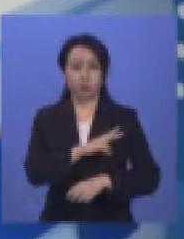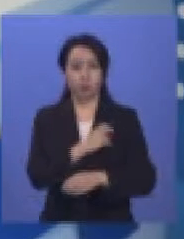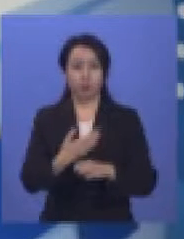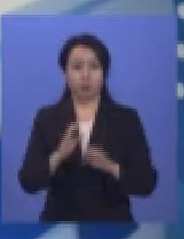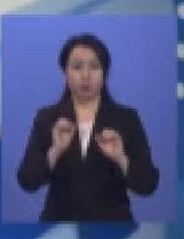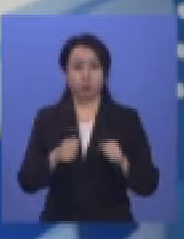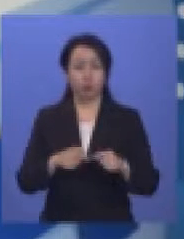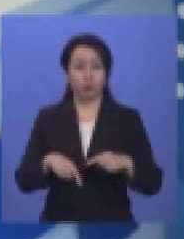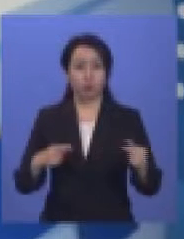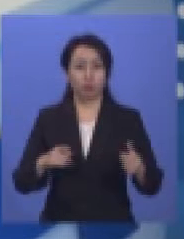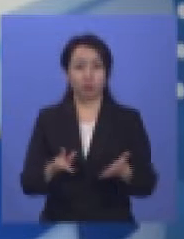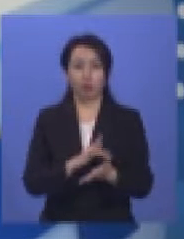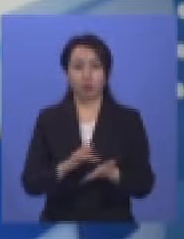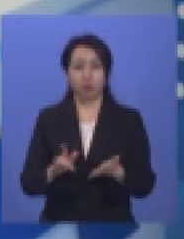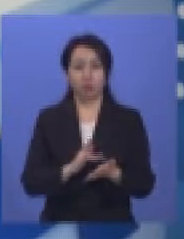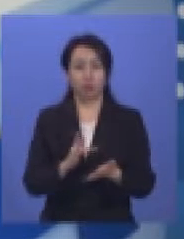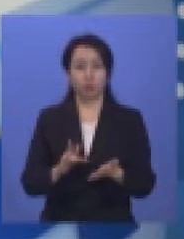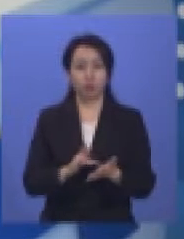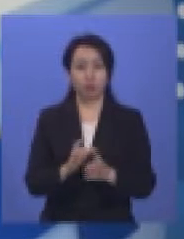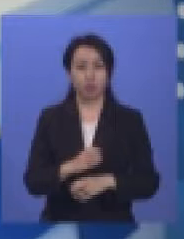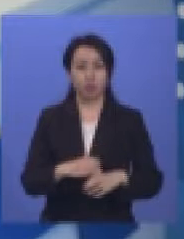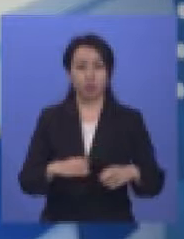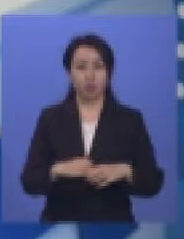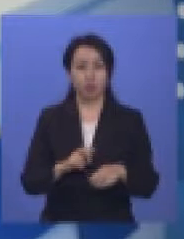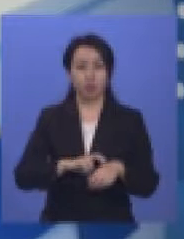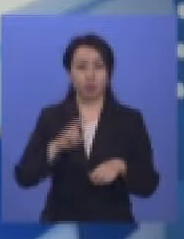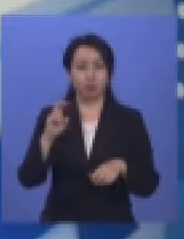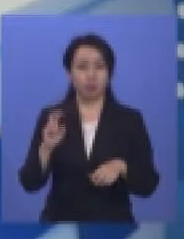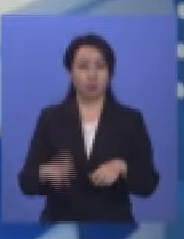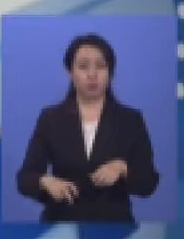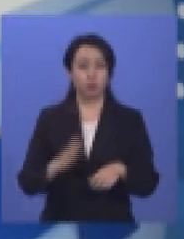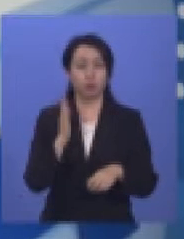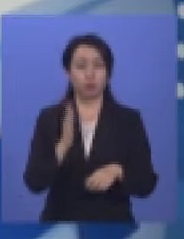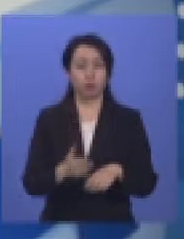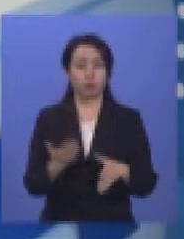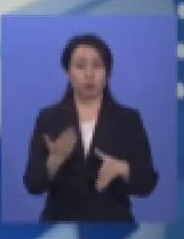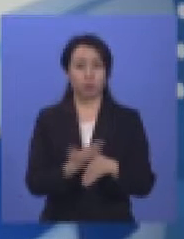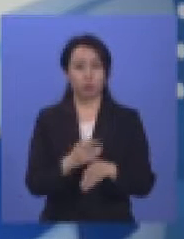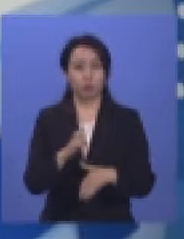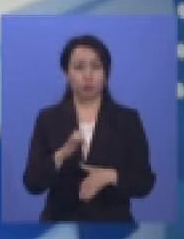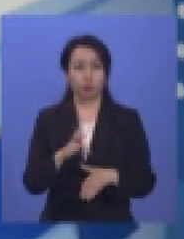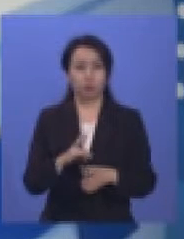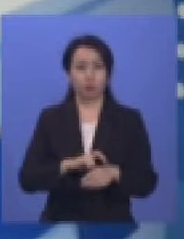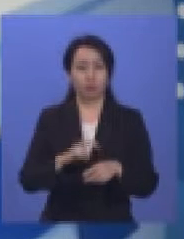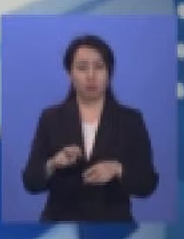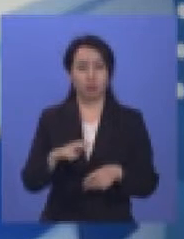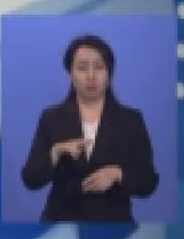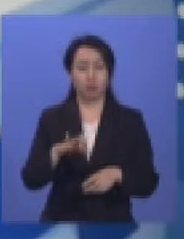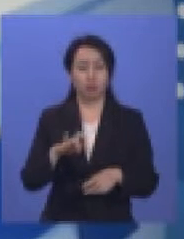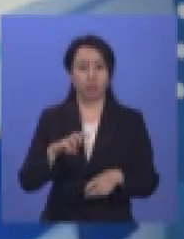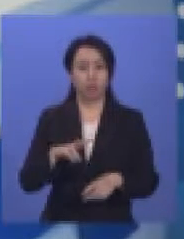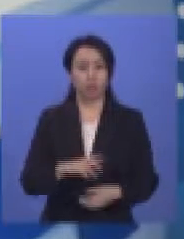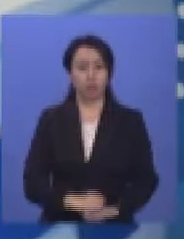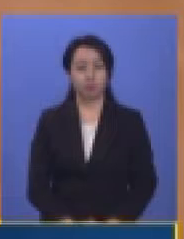инспекторами дежурной части можно с любого гаджета с предустановленным приложением. Также отправка обращений предусмотрена и посредством бота в